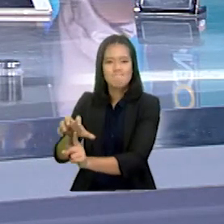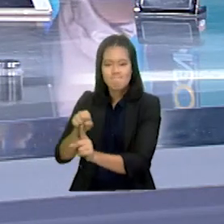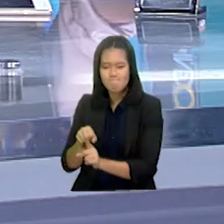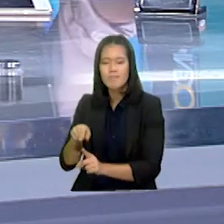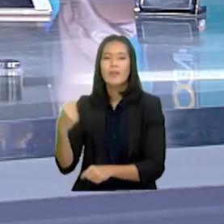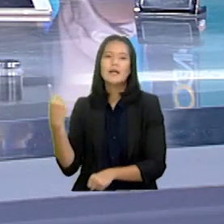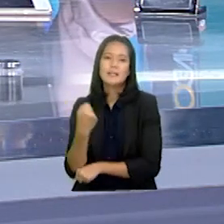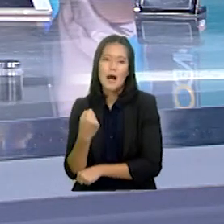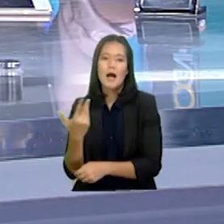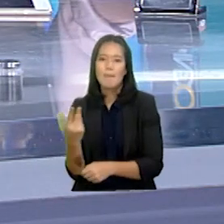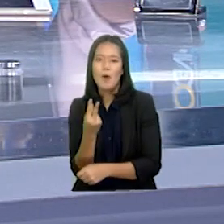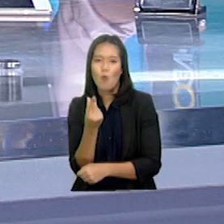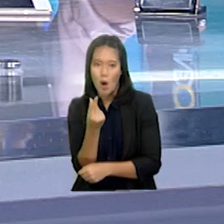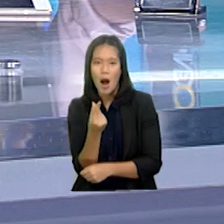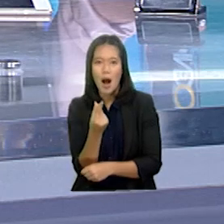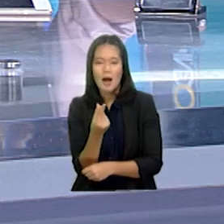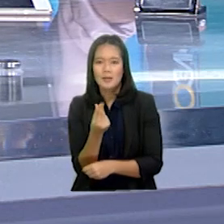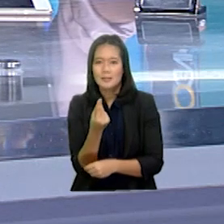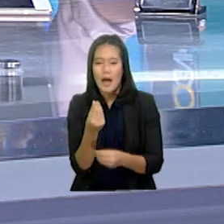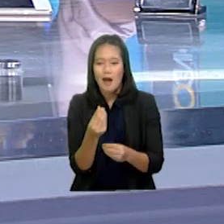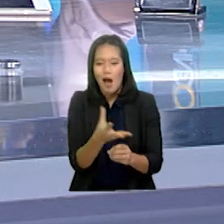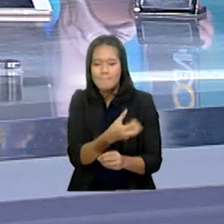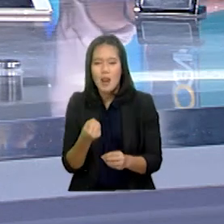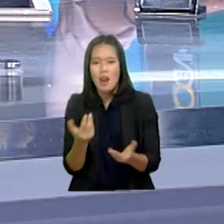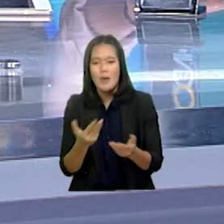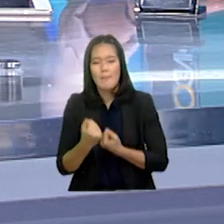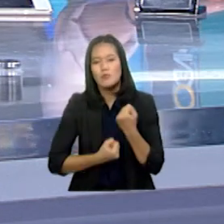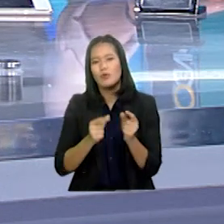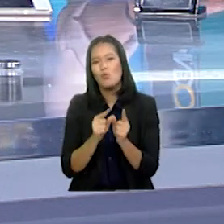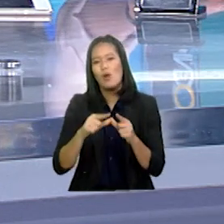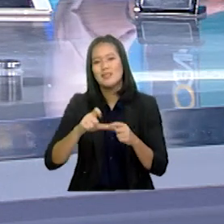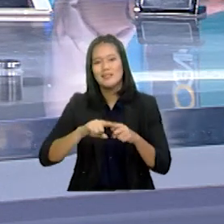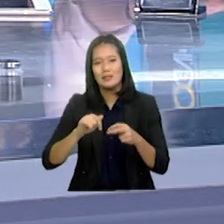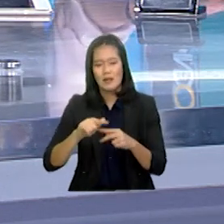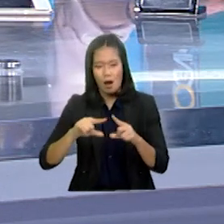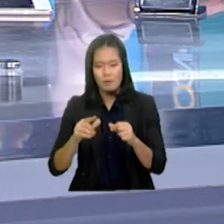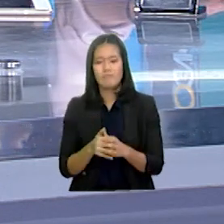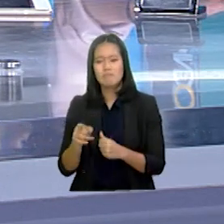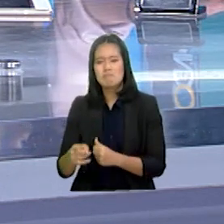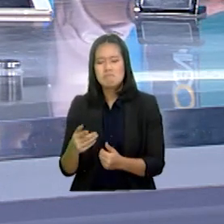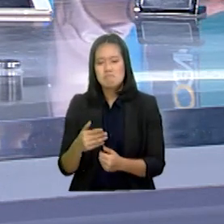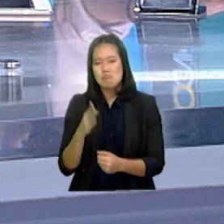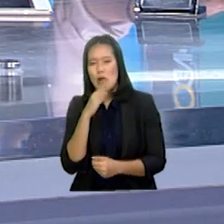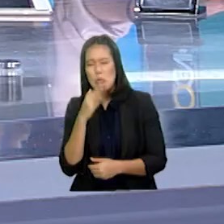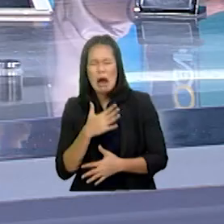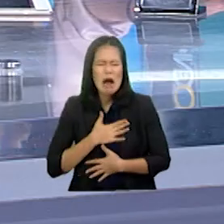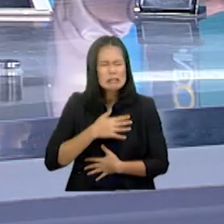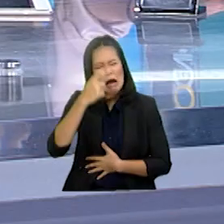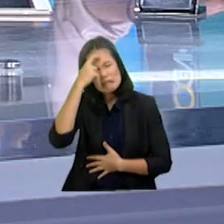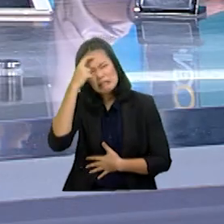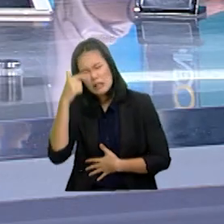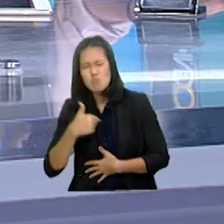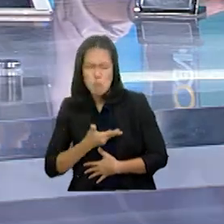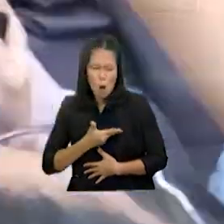korupsi penyimpangan dana PT Waskita Beton Precast. Tersangka berpura-pura sakit dan minta untuk dirawat inap.